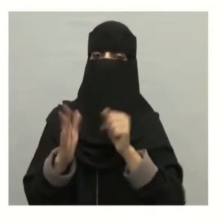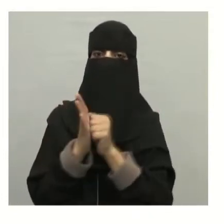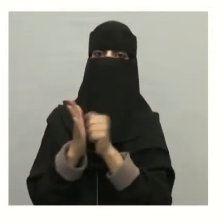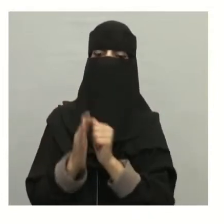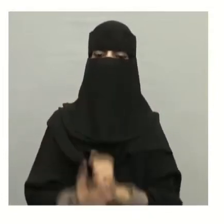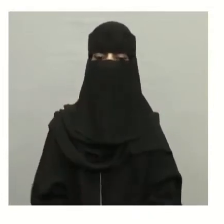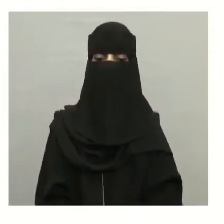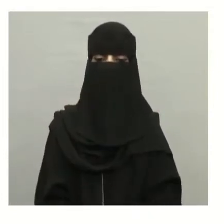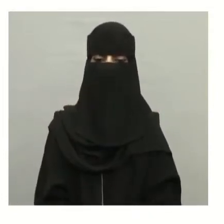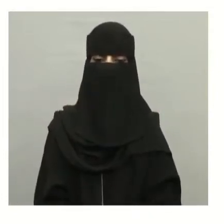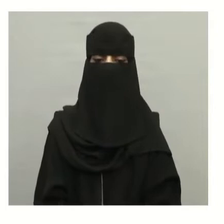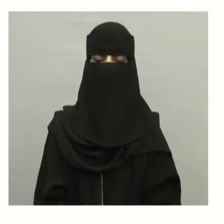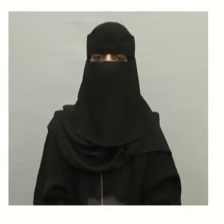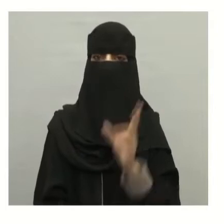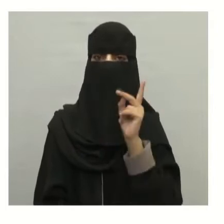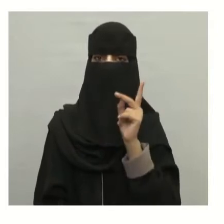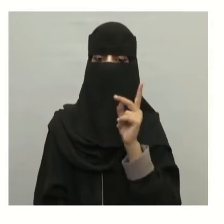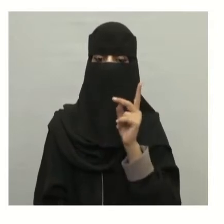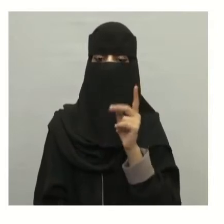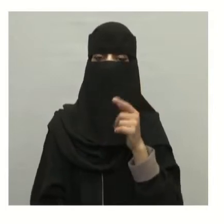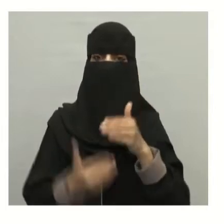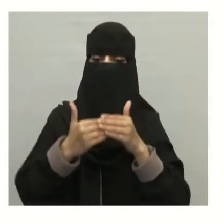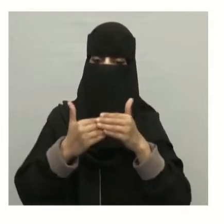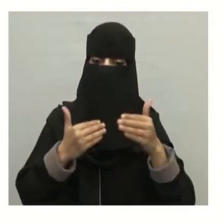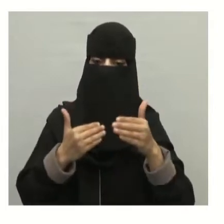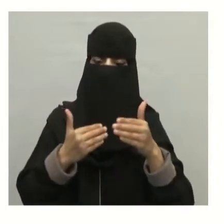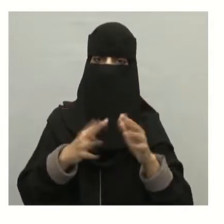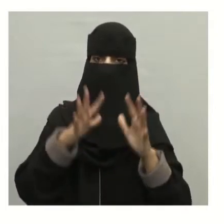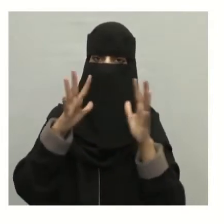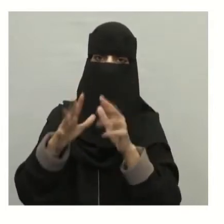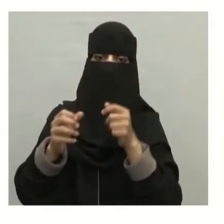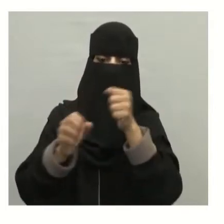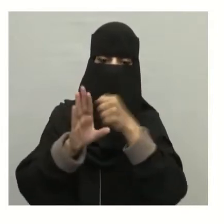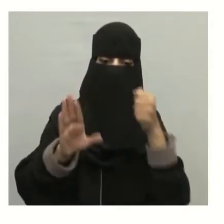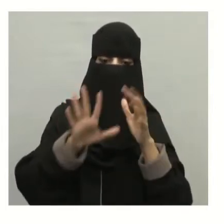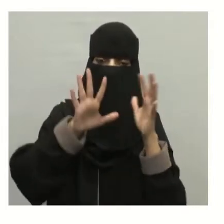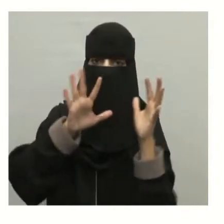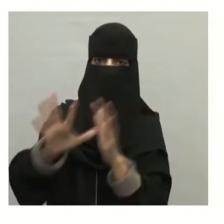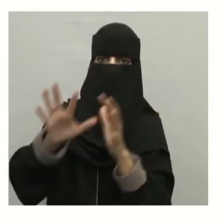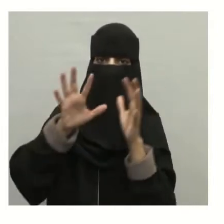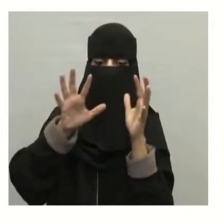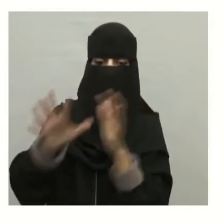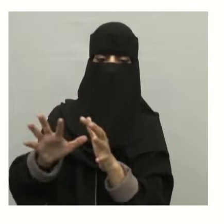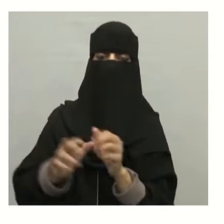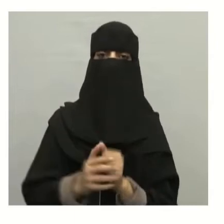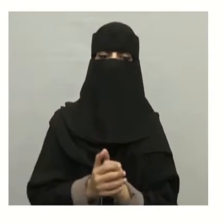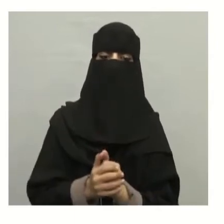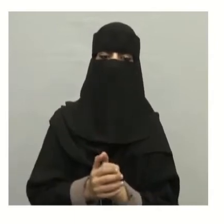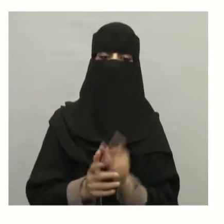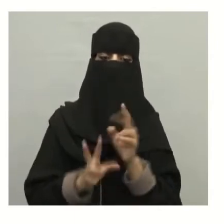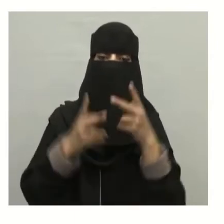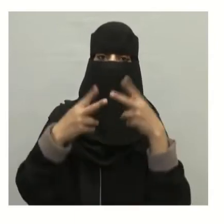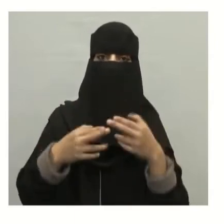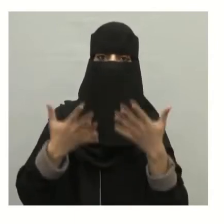للمنزل. ثانياً، تجنب ملء الثلاجة بالمواد الغذائية كي